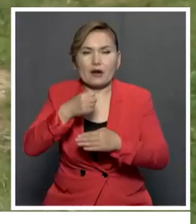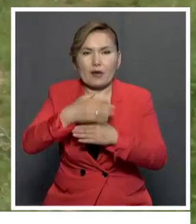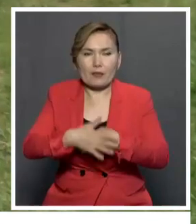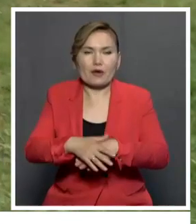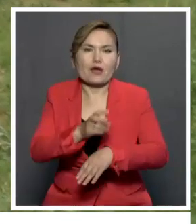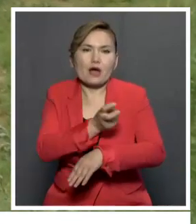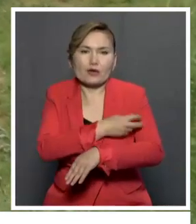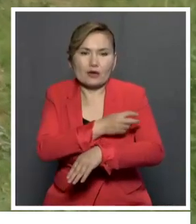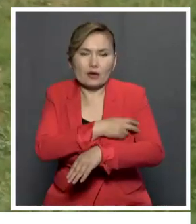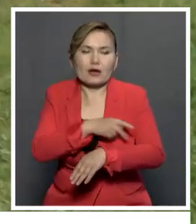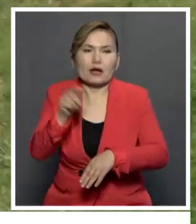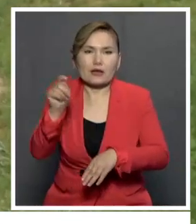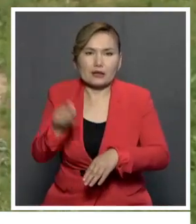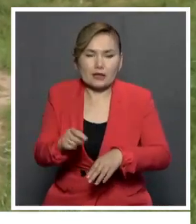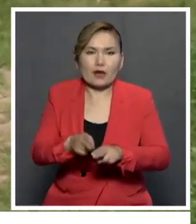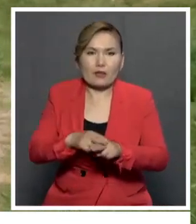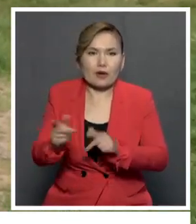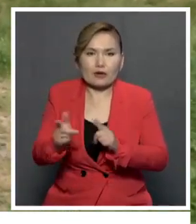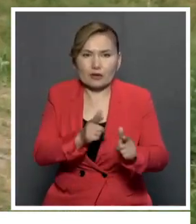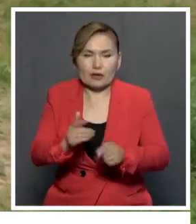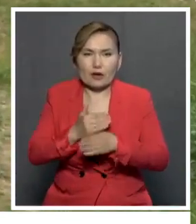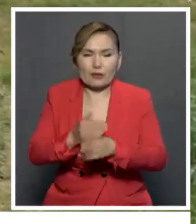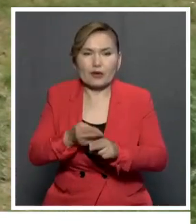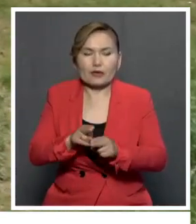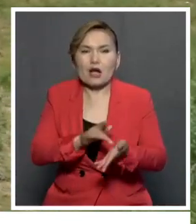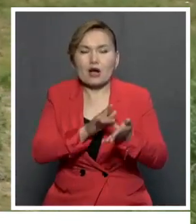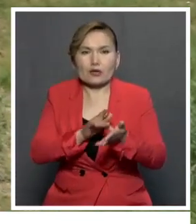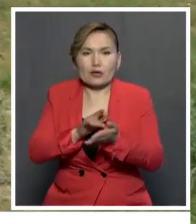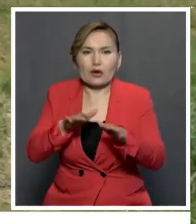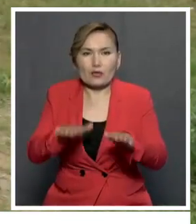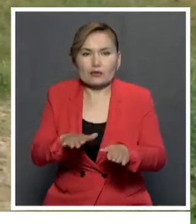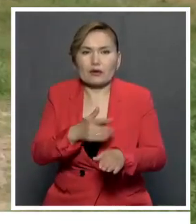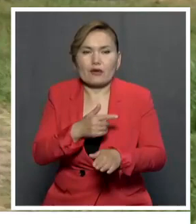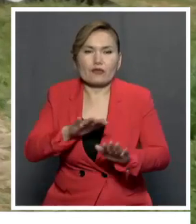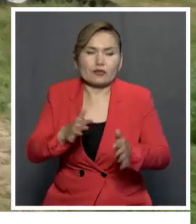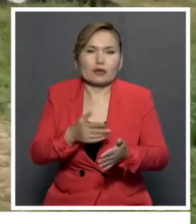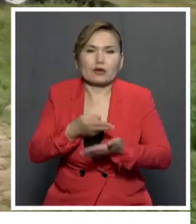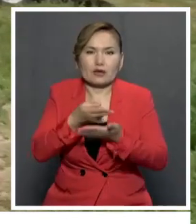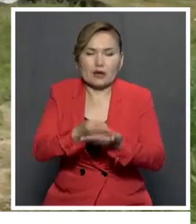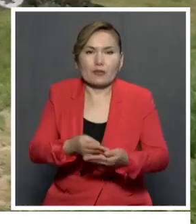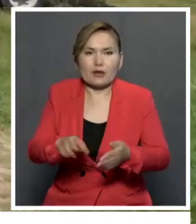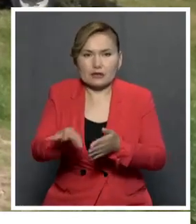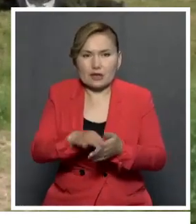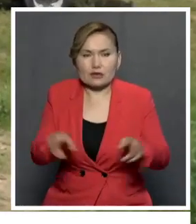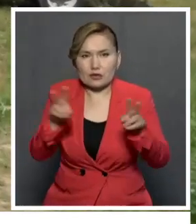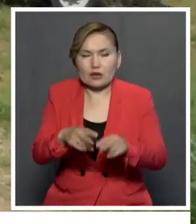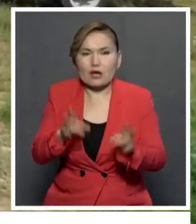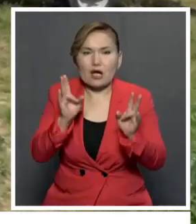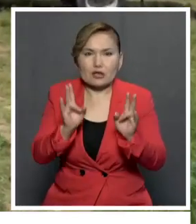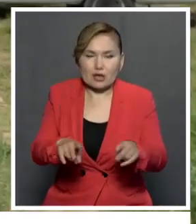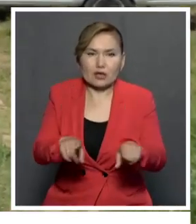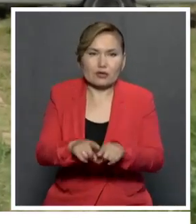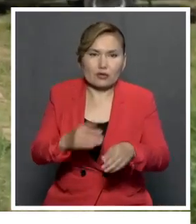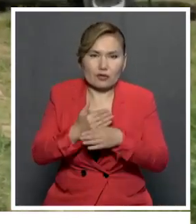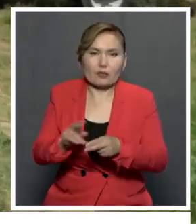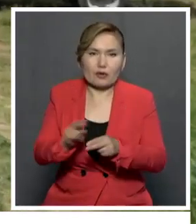жәрдем көлігі келіп, дәрігерлер әзірлік жасап жатыр. Олар туристер осында жеткізілген жағдайда жедел тексеріп, жарақатына байланысты